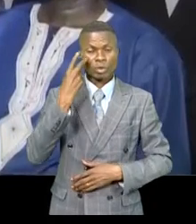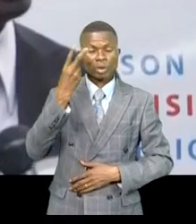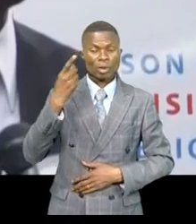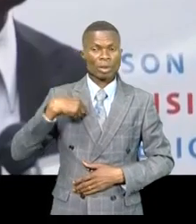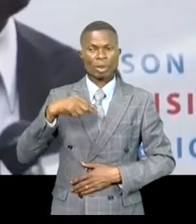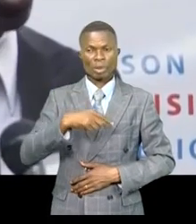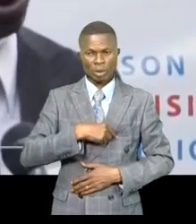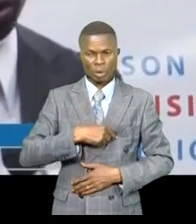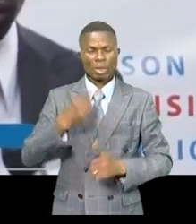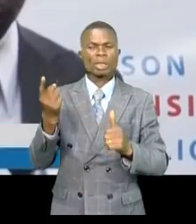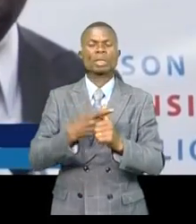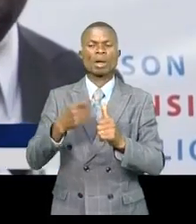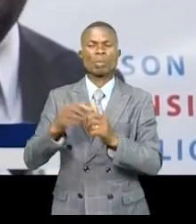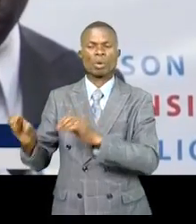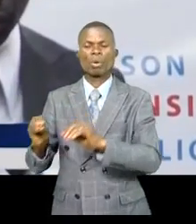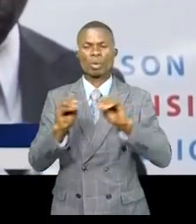de mettre d'abord